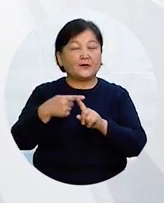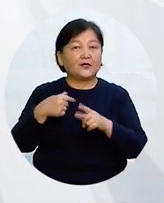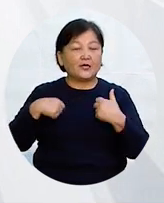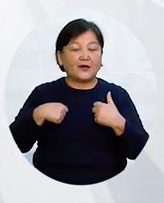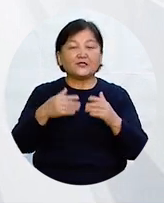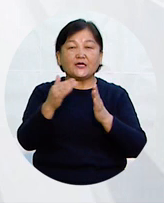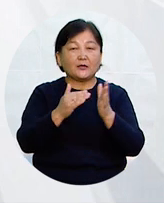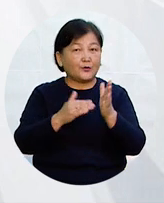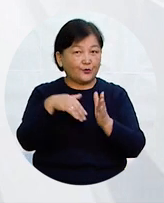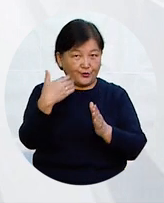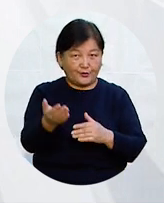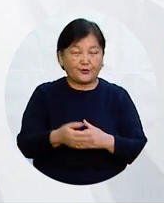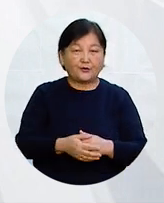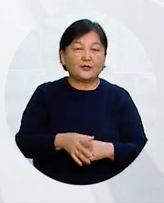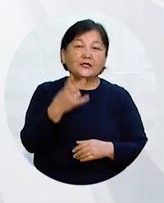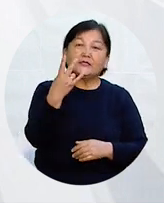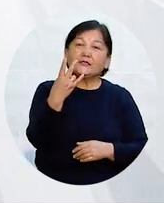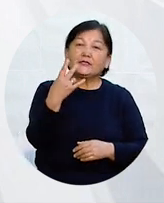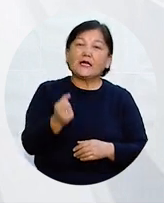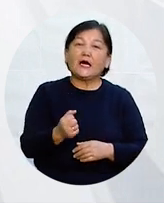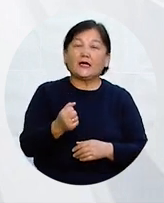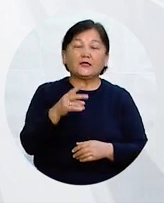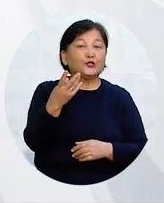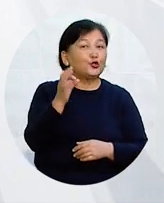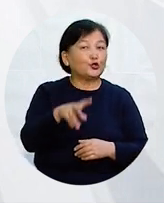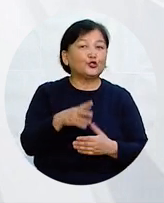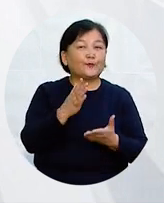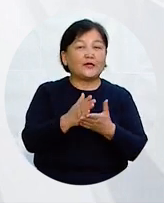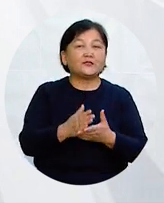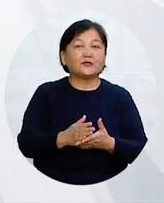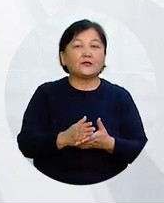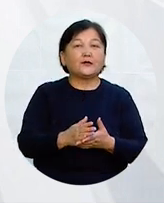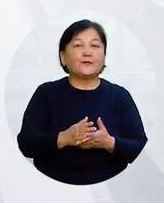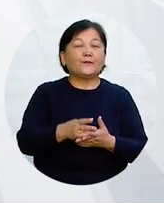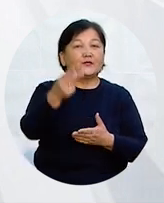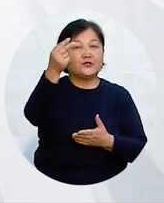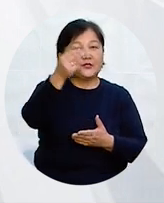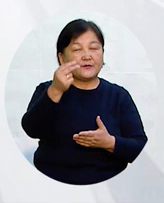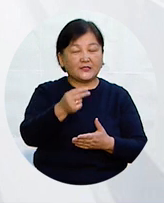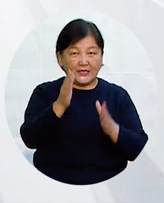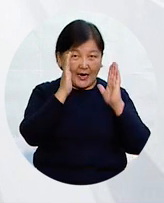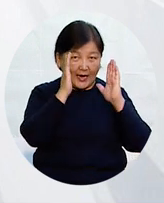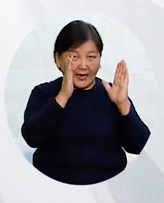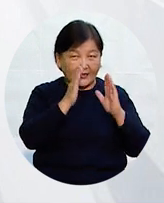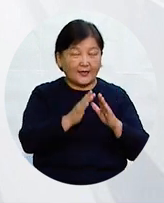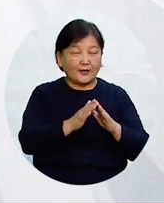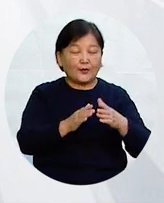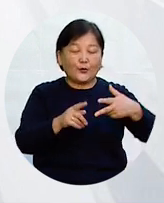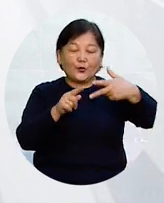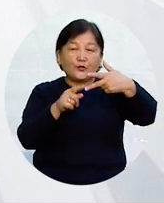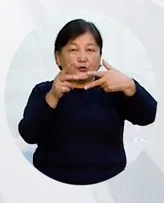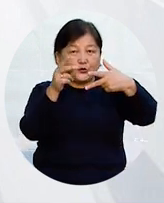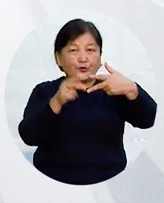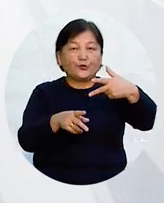За яагаад гэвэл энэ наа нөхцөл бид нар бичгийн хэвийг анхаарья. За үгийн төгсгөлд орсон сүүл